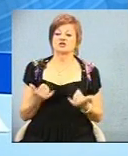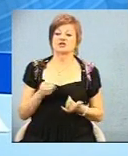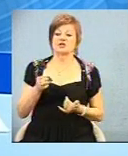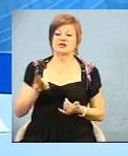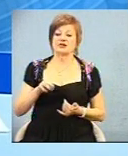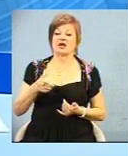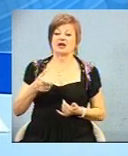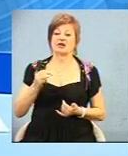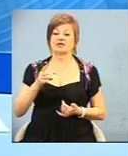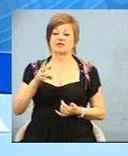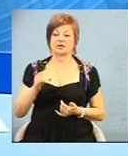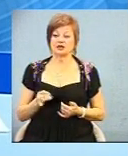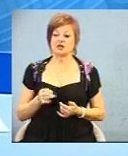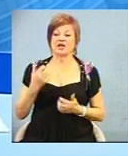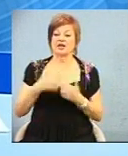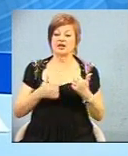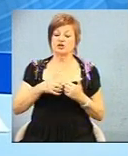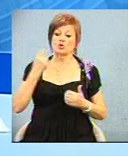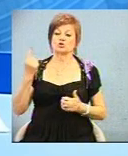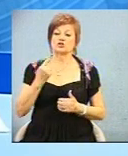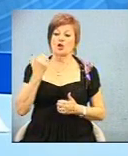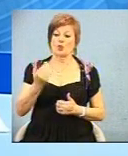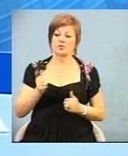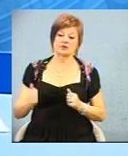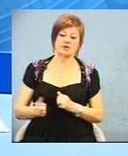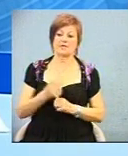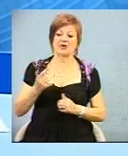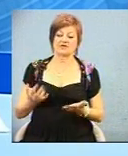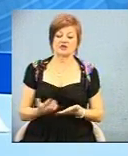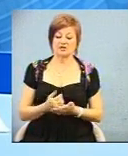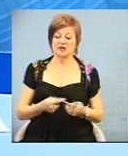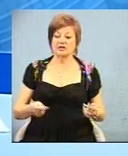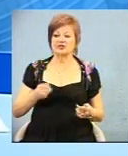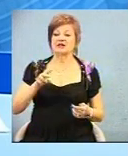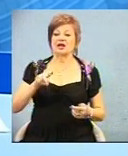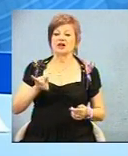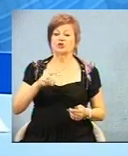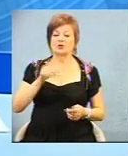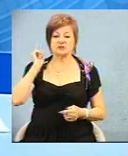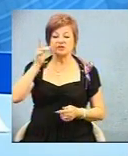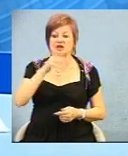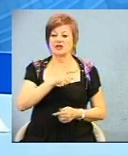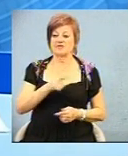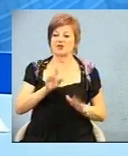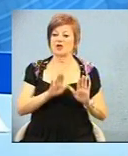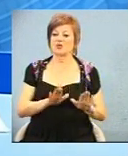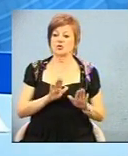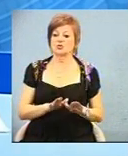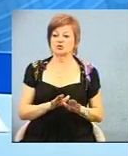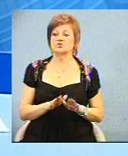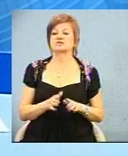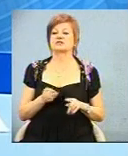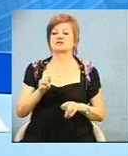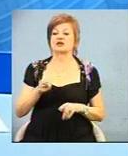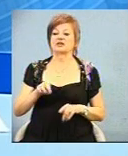Тягинки Береславського району Херсонської області вперше знайдені речі литовського періоду. Про перебування литвинів у фортеці